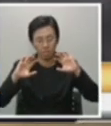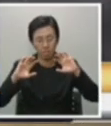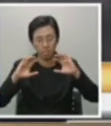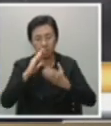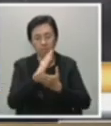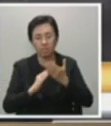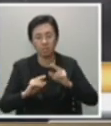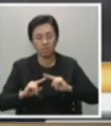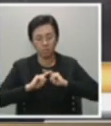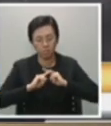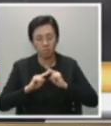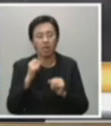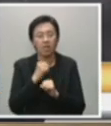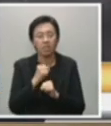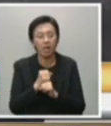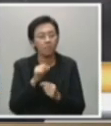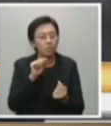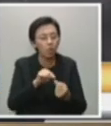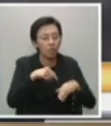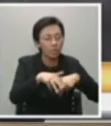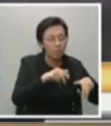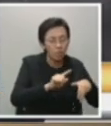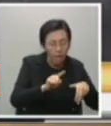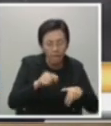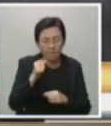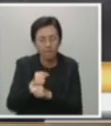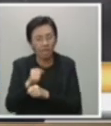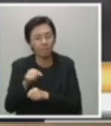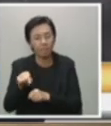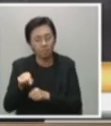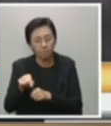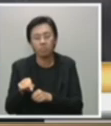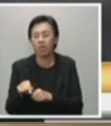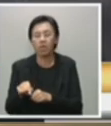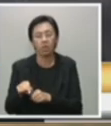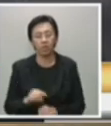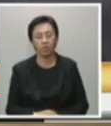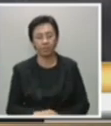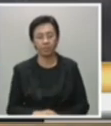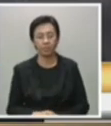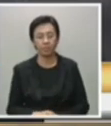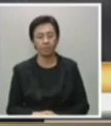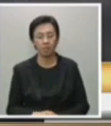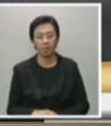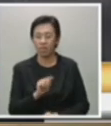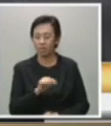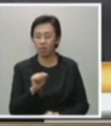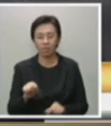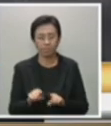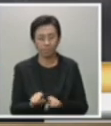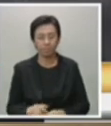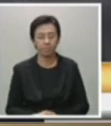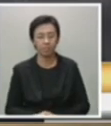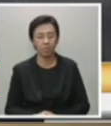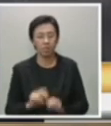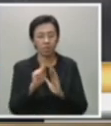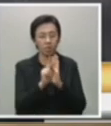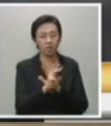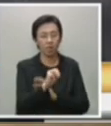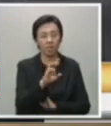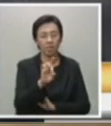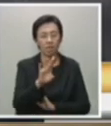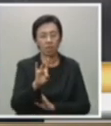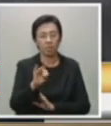สาหกิจปฏิบัติต่อบุคคลอื่นๆในธุรกิจการงานปกติและรัฐธรรมนูญมาตรา186วรรค